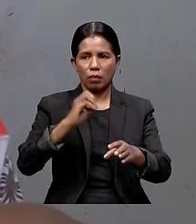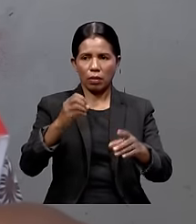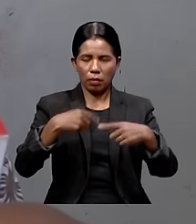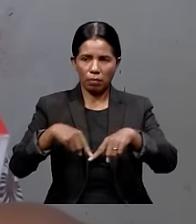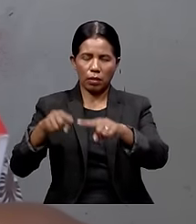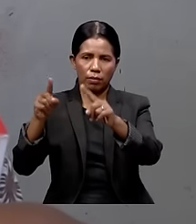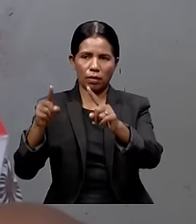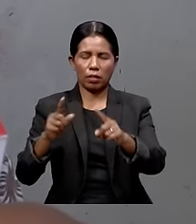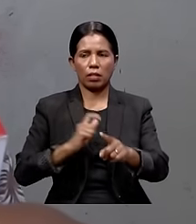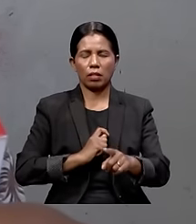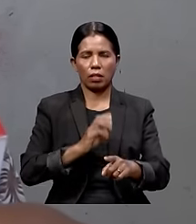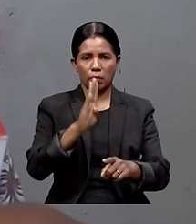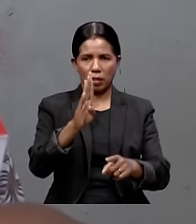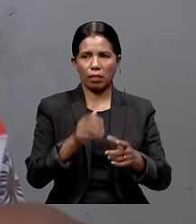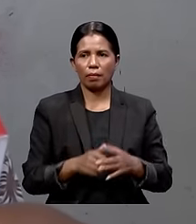fali ya ai bisi